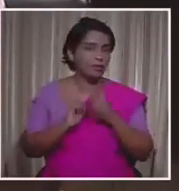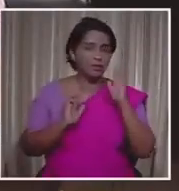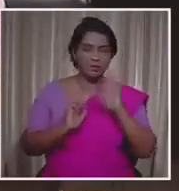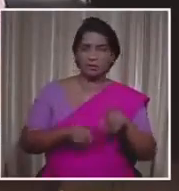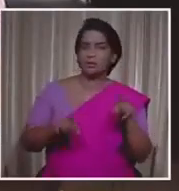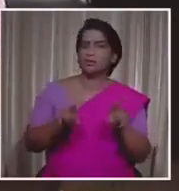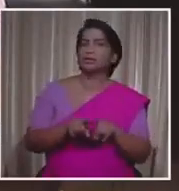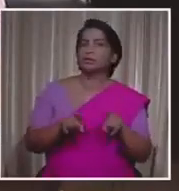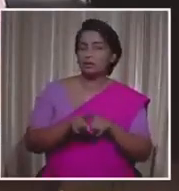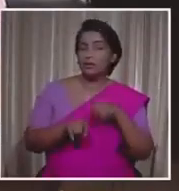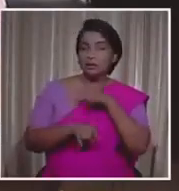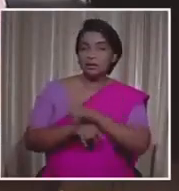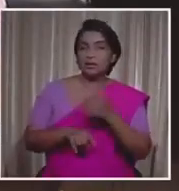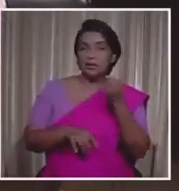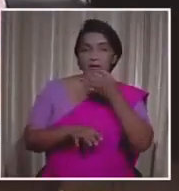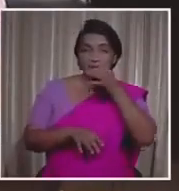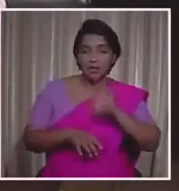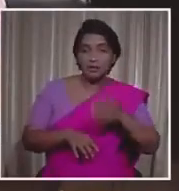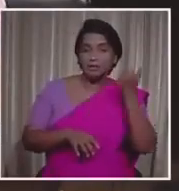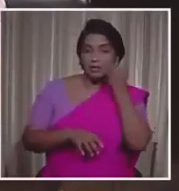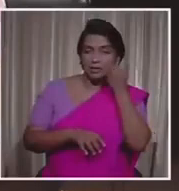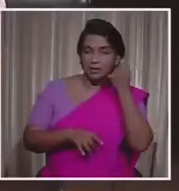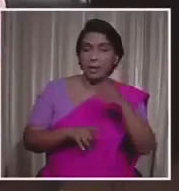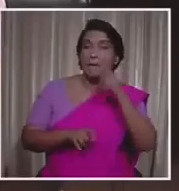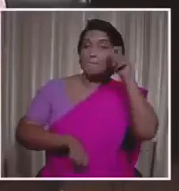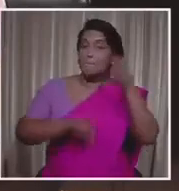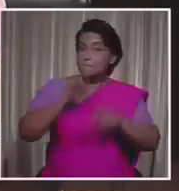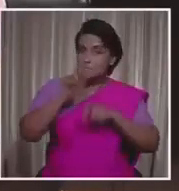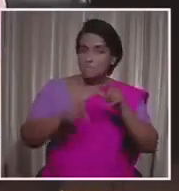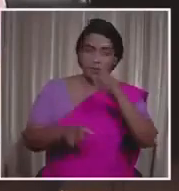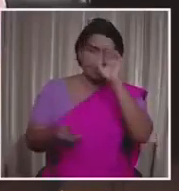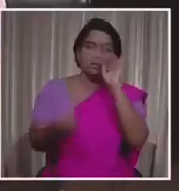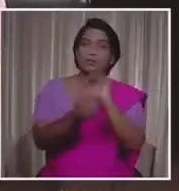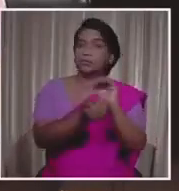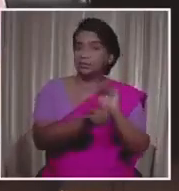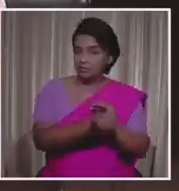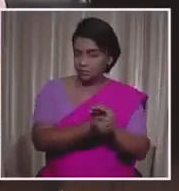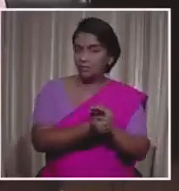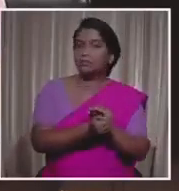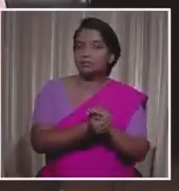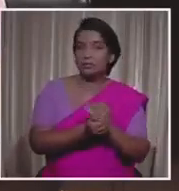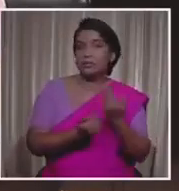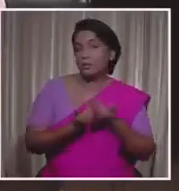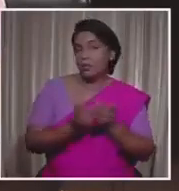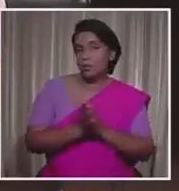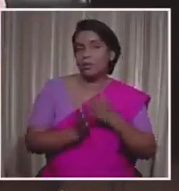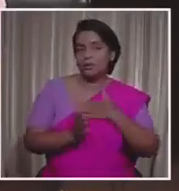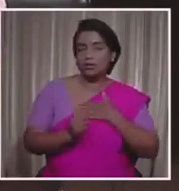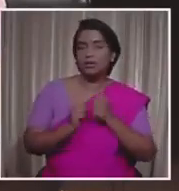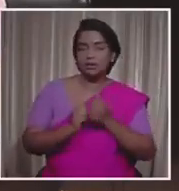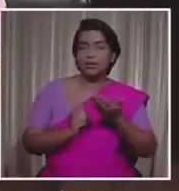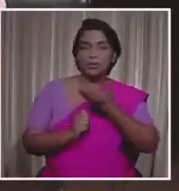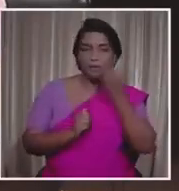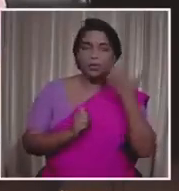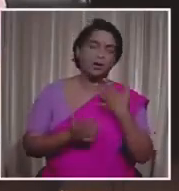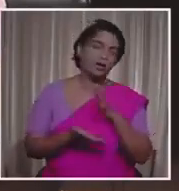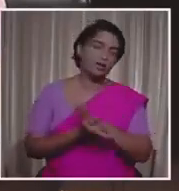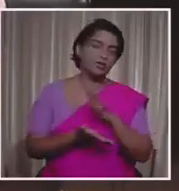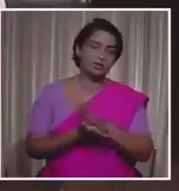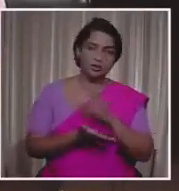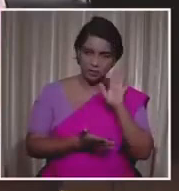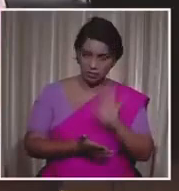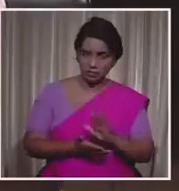වුවද එකී වසංගත තත්වයෙන් ජනතාව ආරක්ෂා කර ගැනීමට මාහට හැකිවීම සතුටට